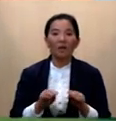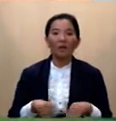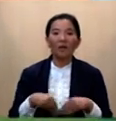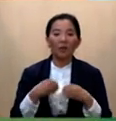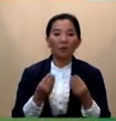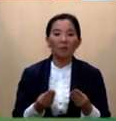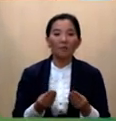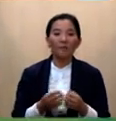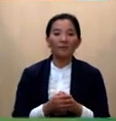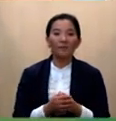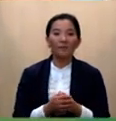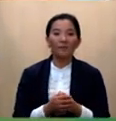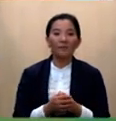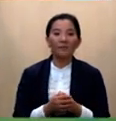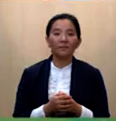дается